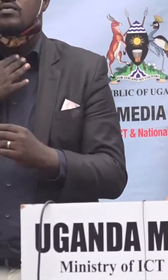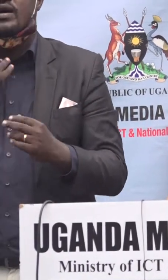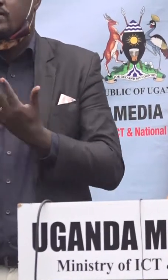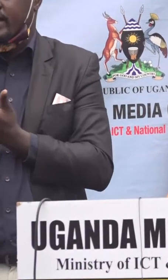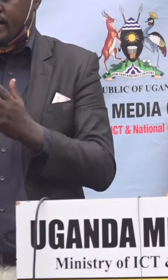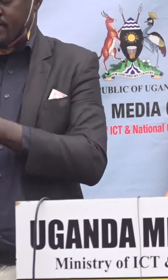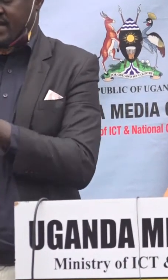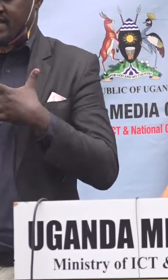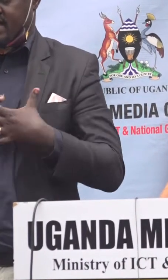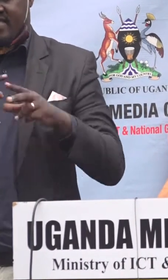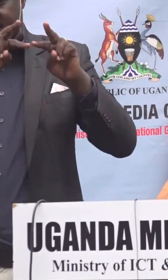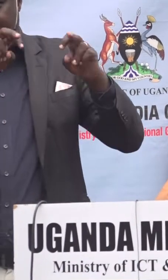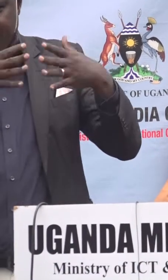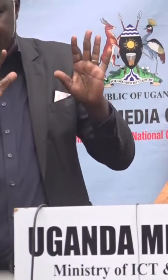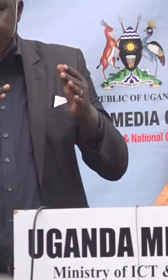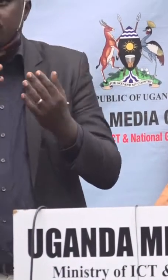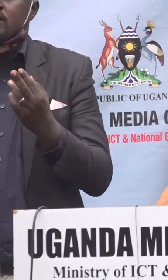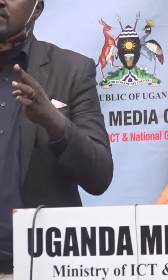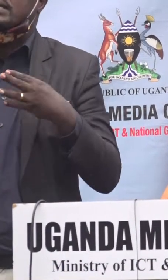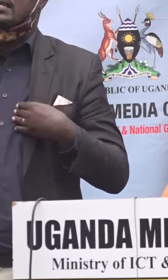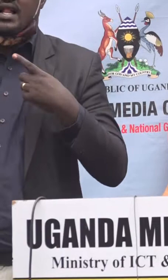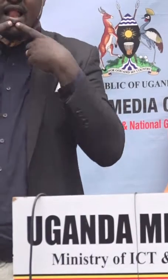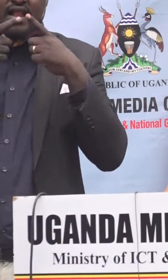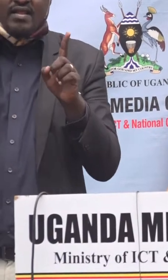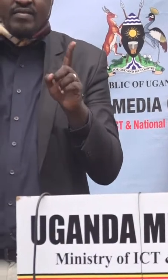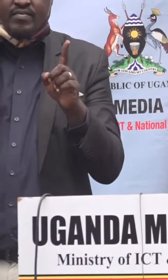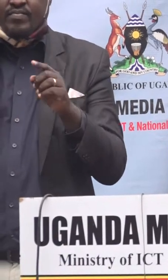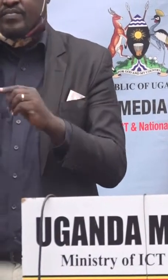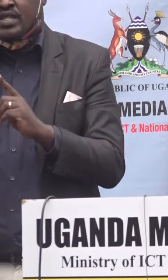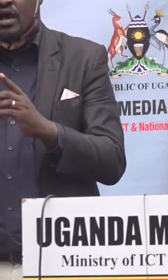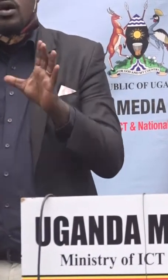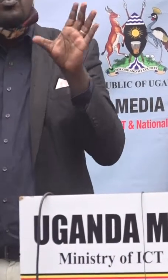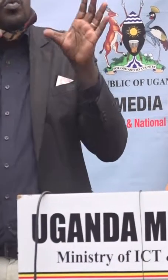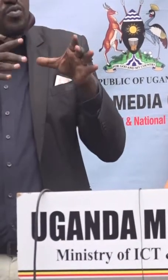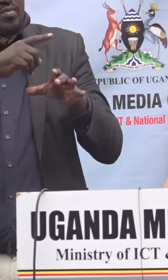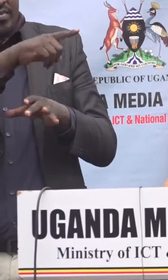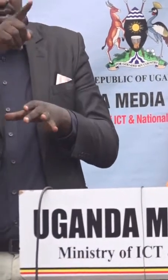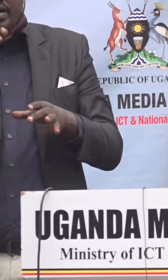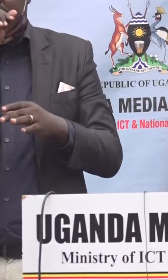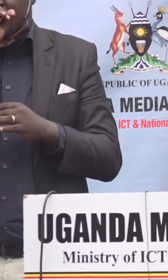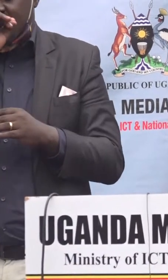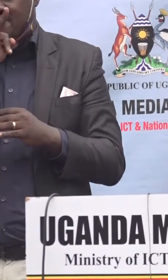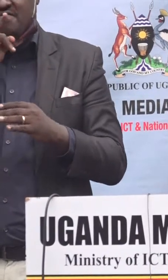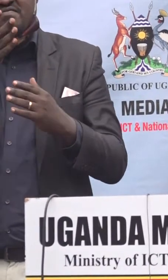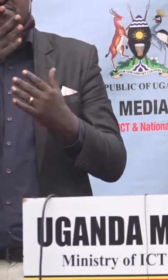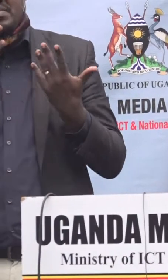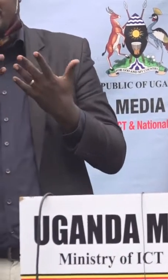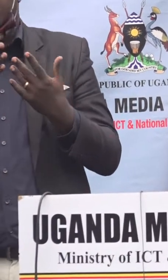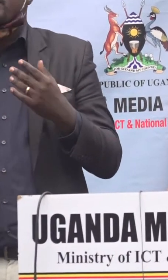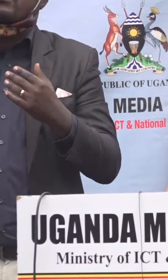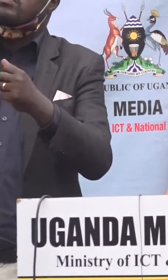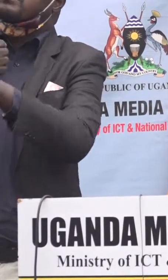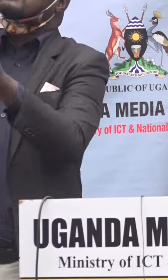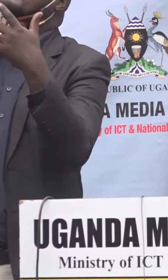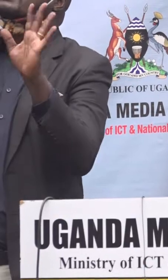results ne bwe mubaamu abo abasibe abamaze abeegereddwa abalala nga results